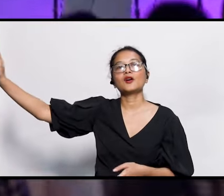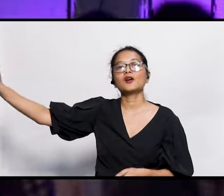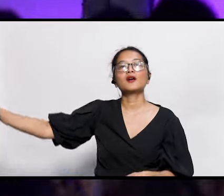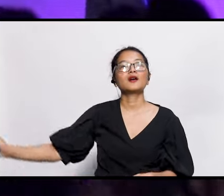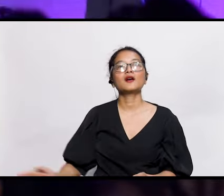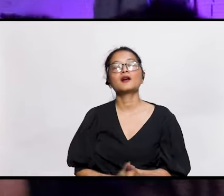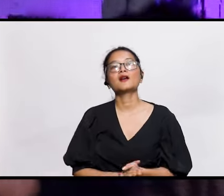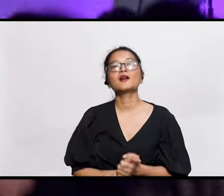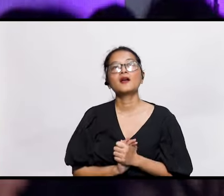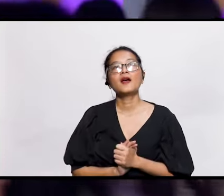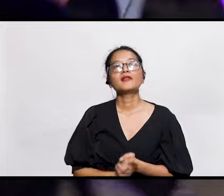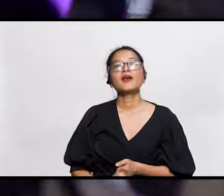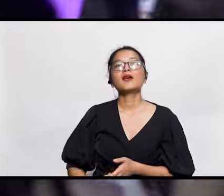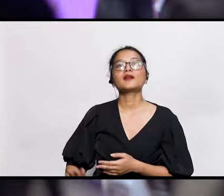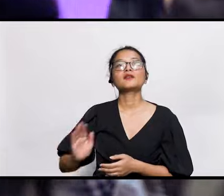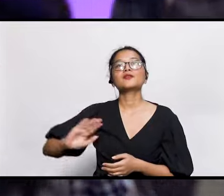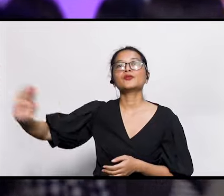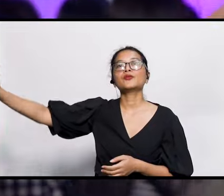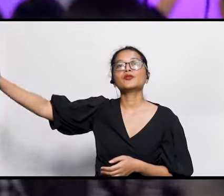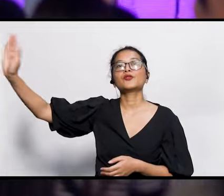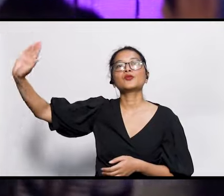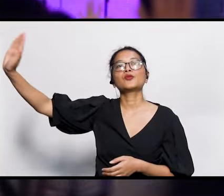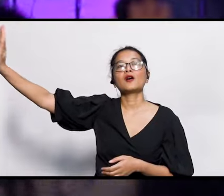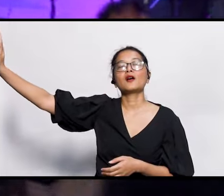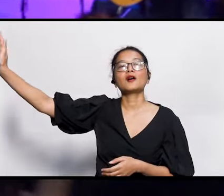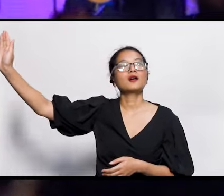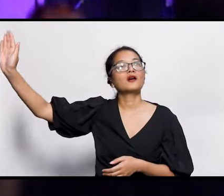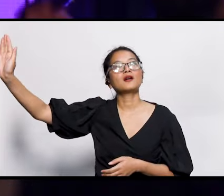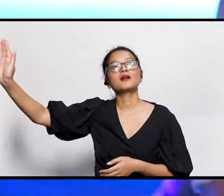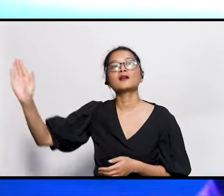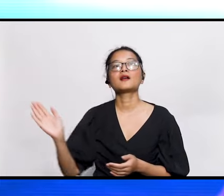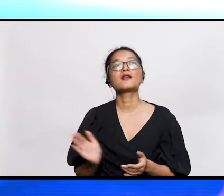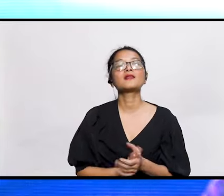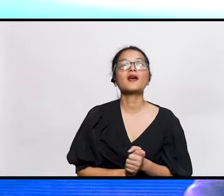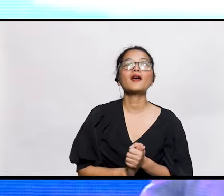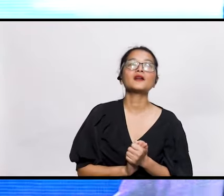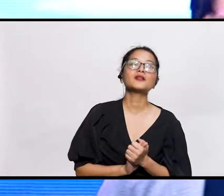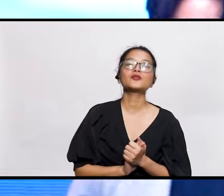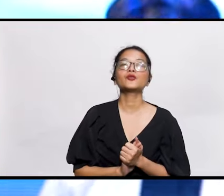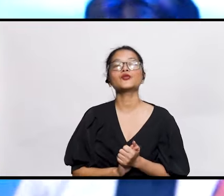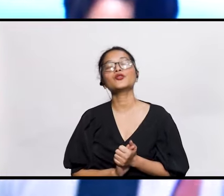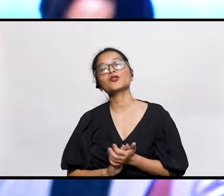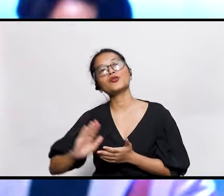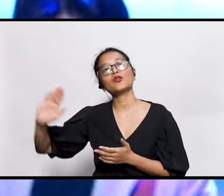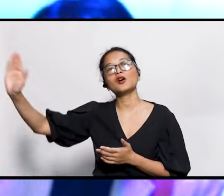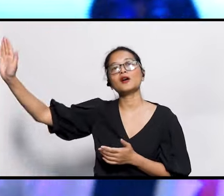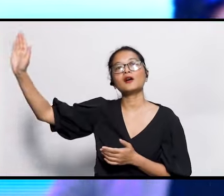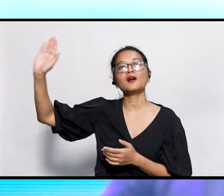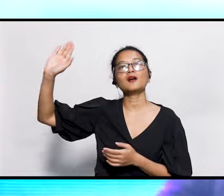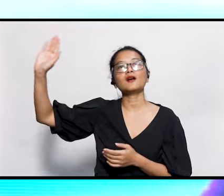you are That is who you are That is who